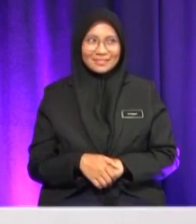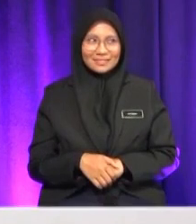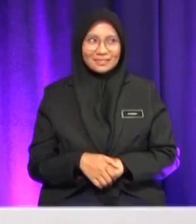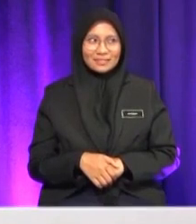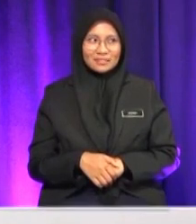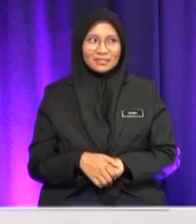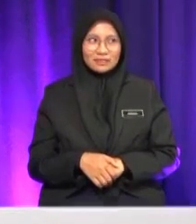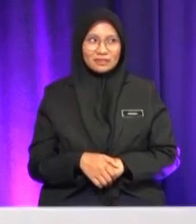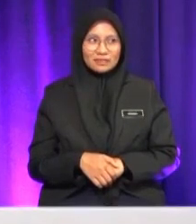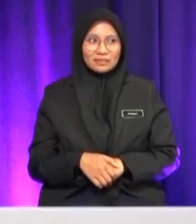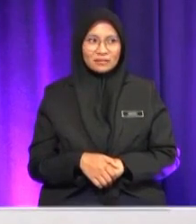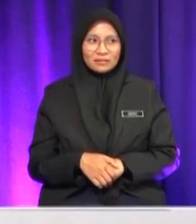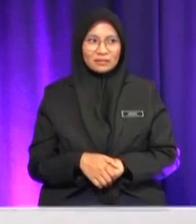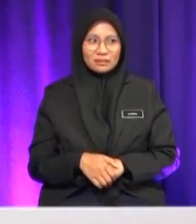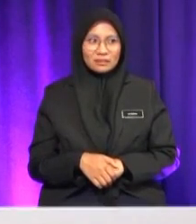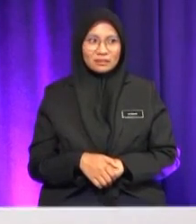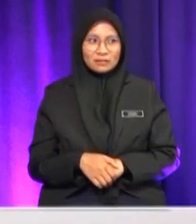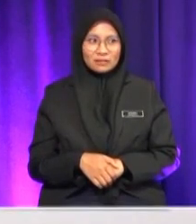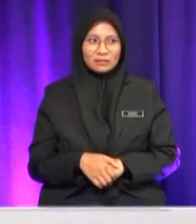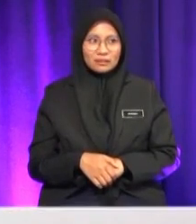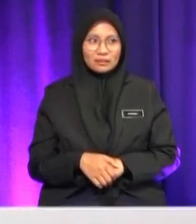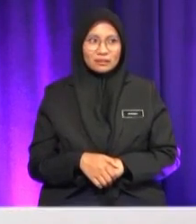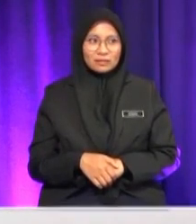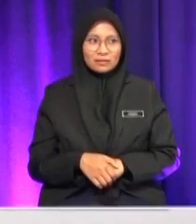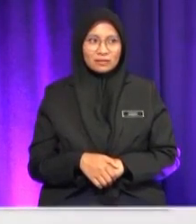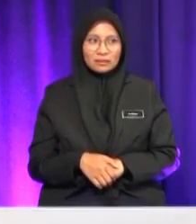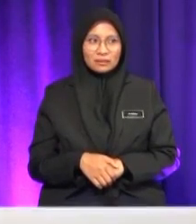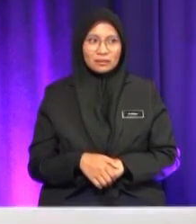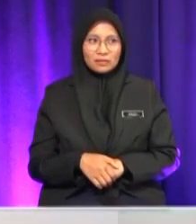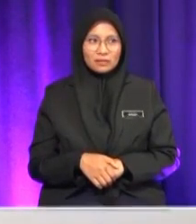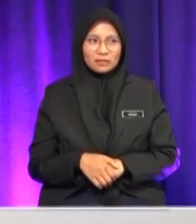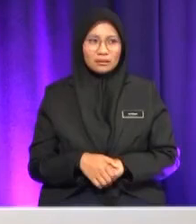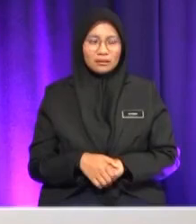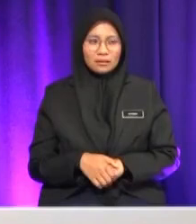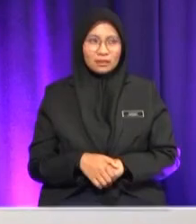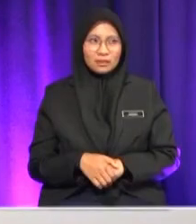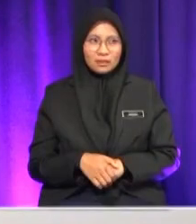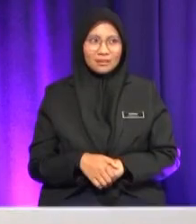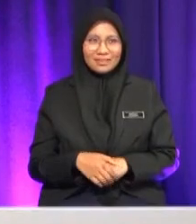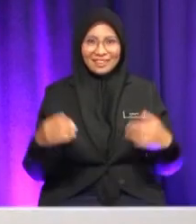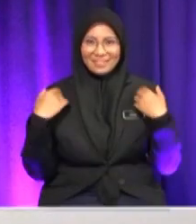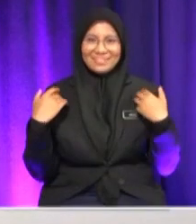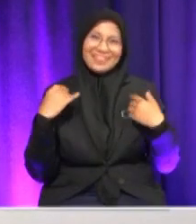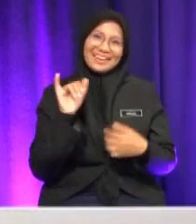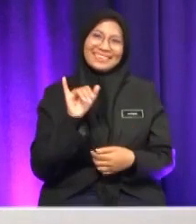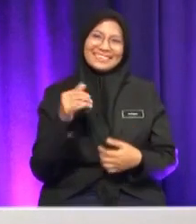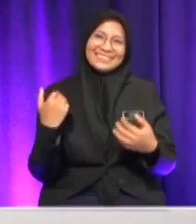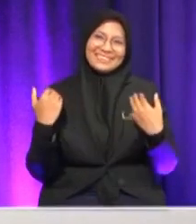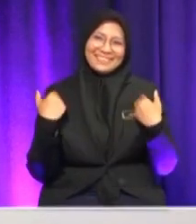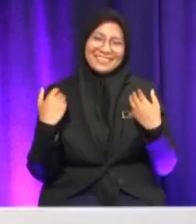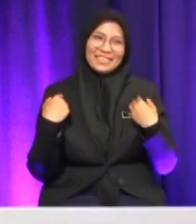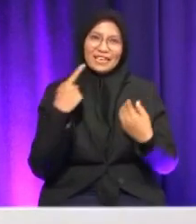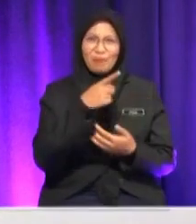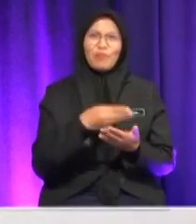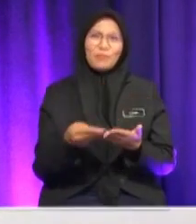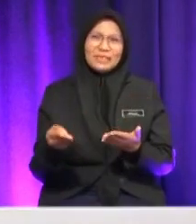Kurang jelas. Kita tanya pada Pritika dulu. Okey, bagaimana pula Pritika? Pernah tak Pritika? Pernah. Apa yang Pritika